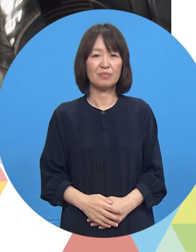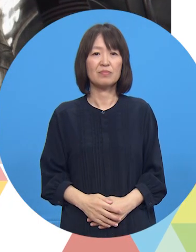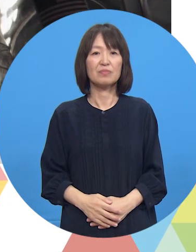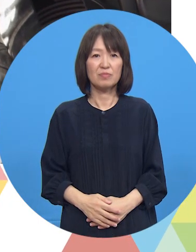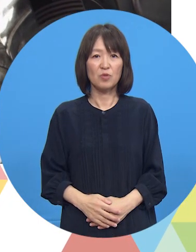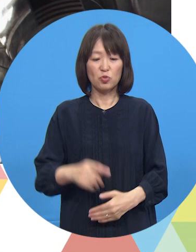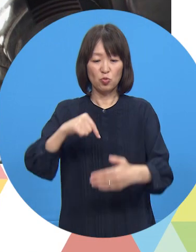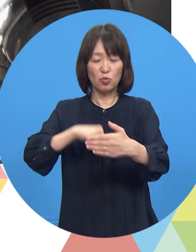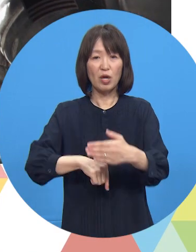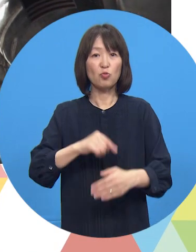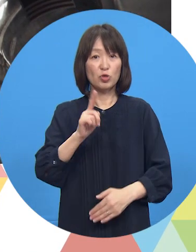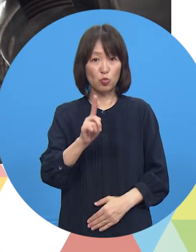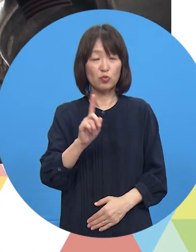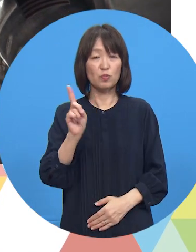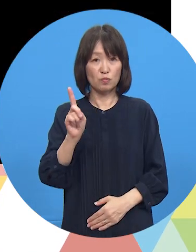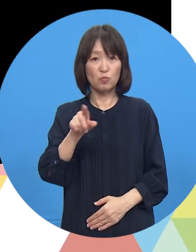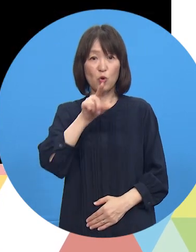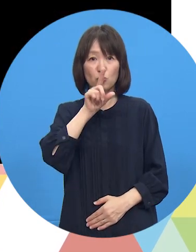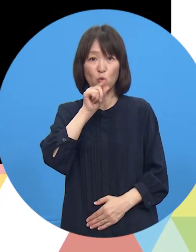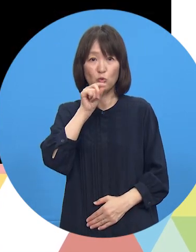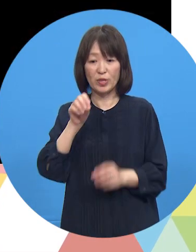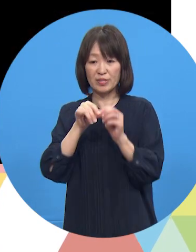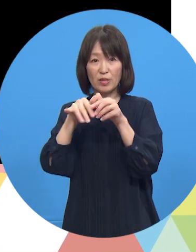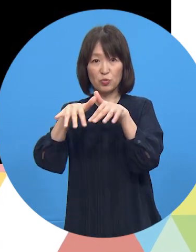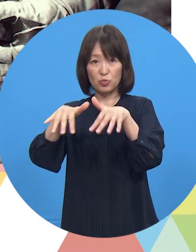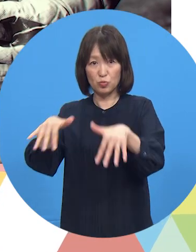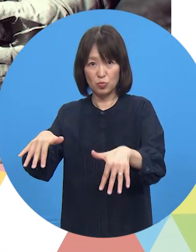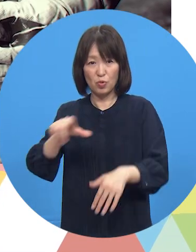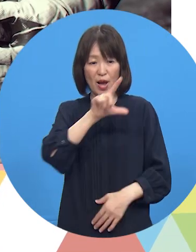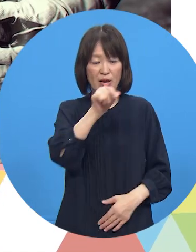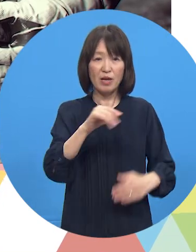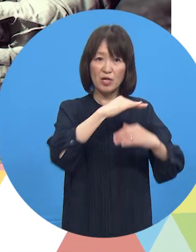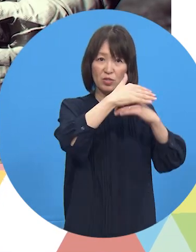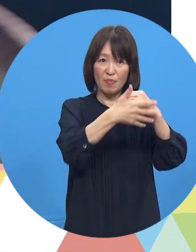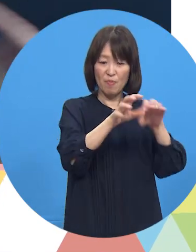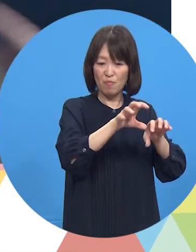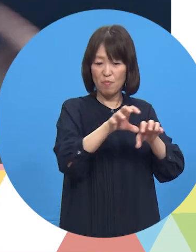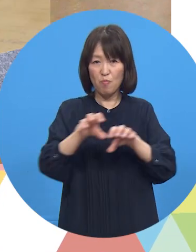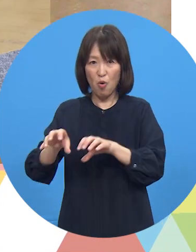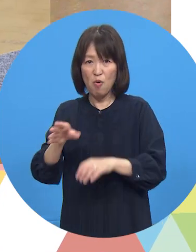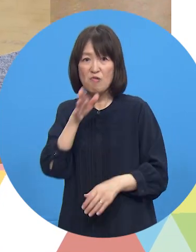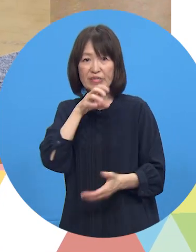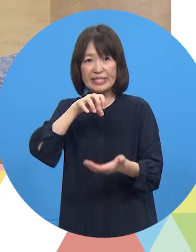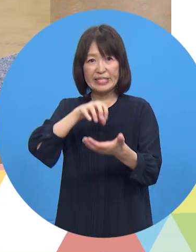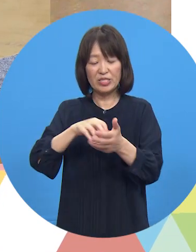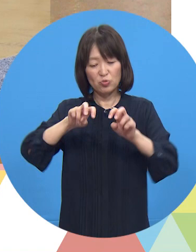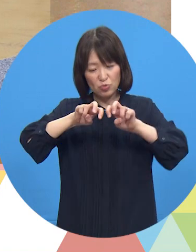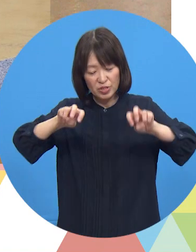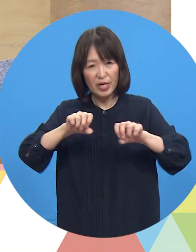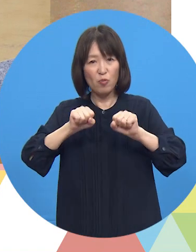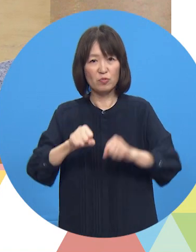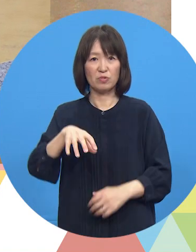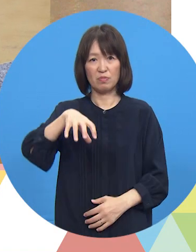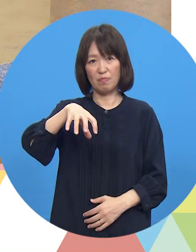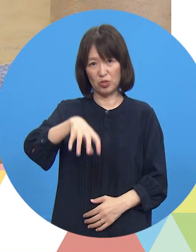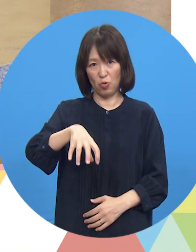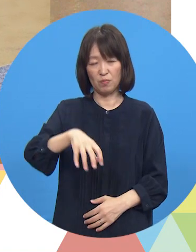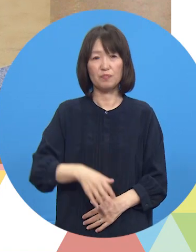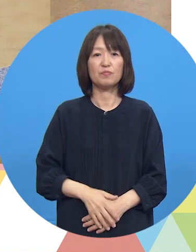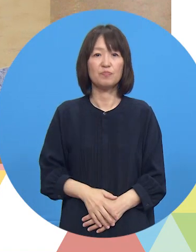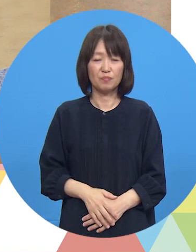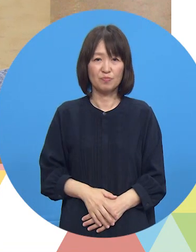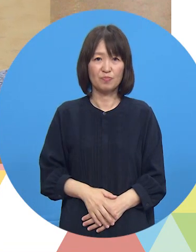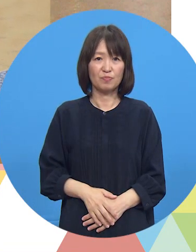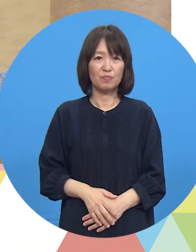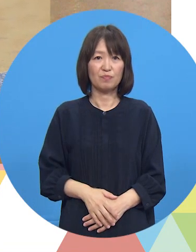その一環として鳥取砂丘を月面に想定して実証実験を行う施設、鳥取砂丘